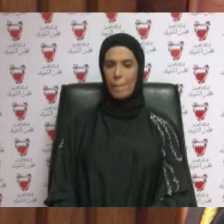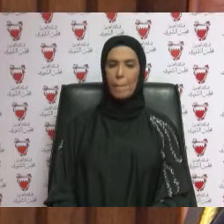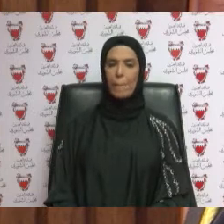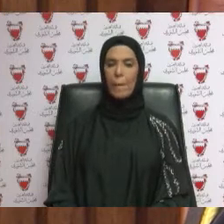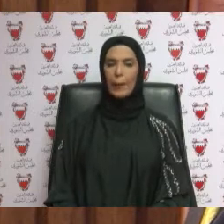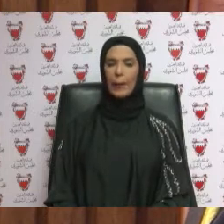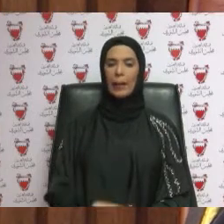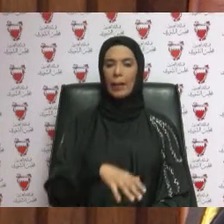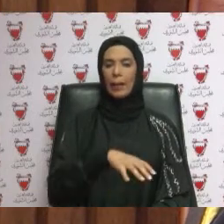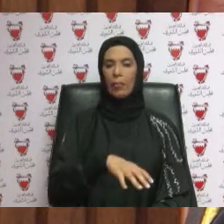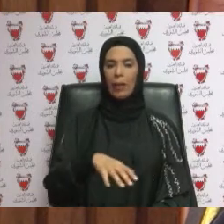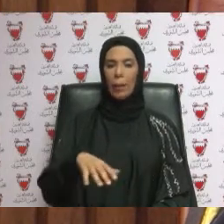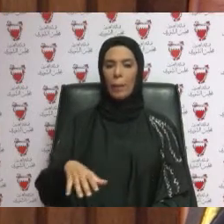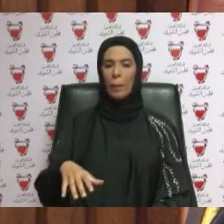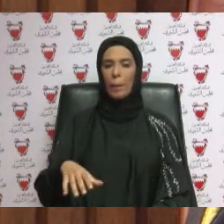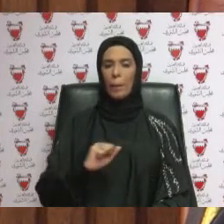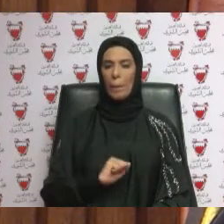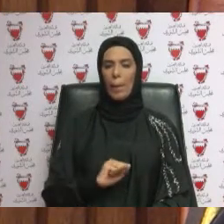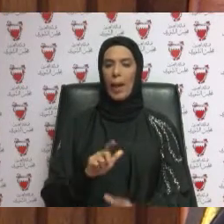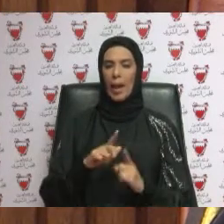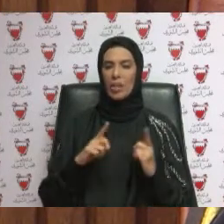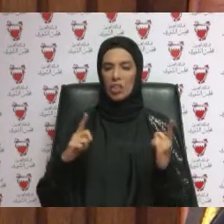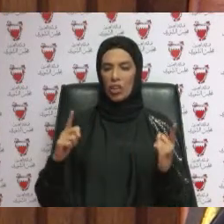ننتقل إلى تقرير لجنة المرافق العامة